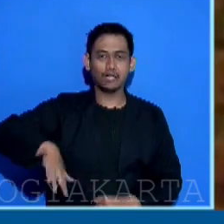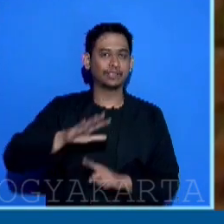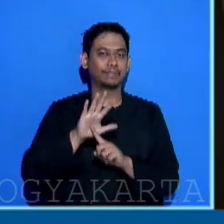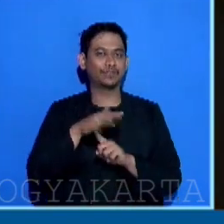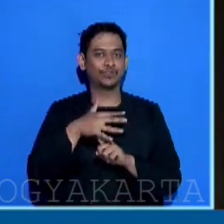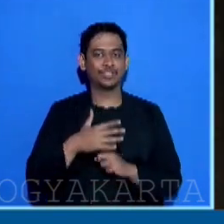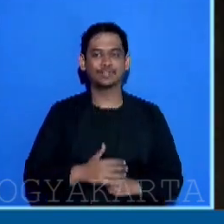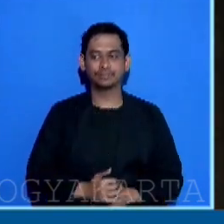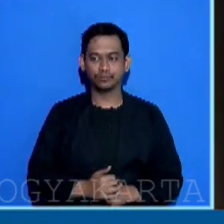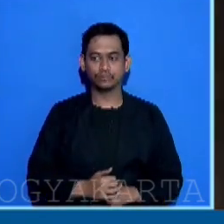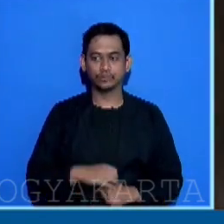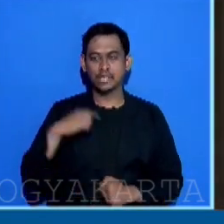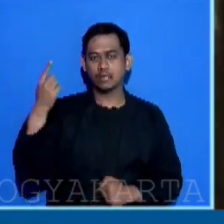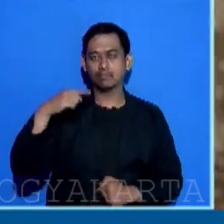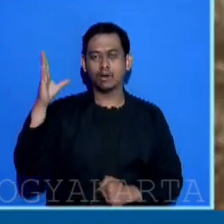dipunug